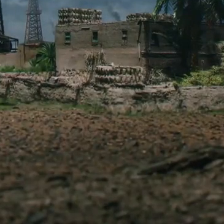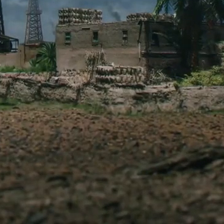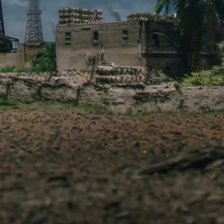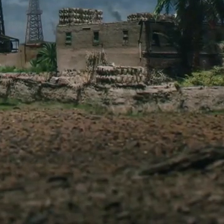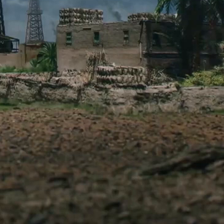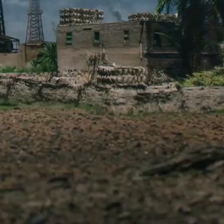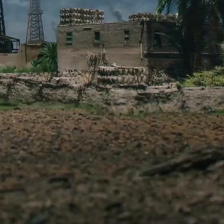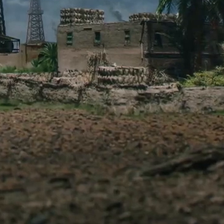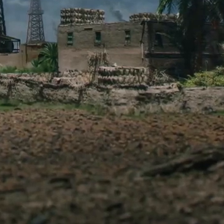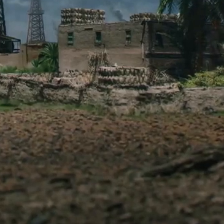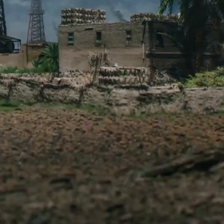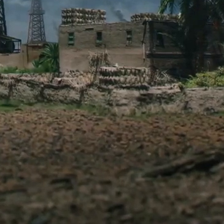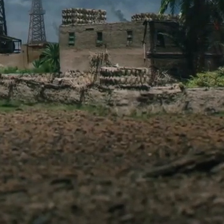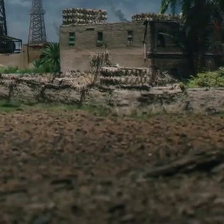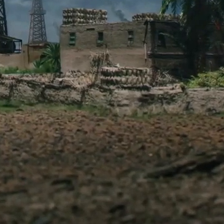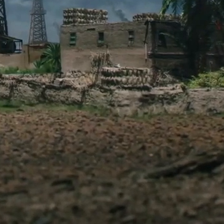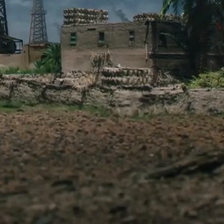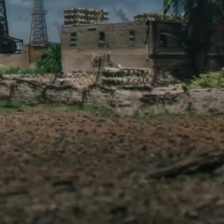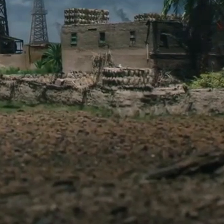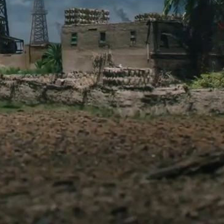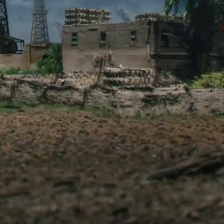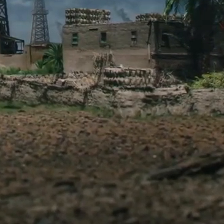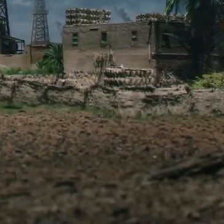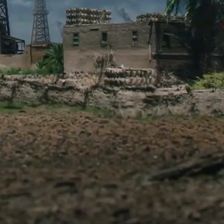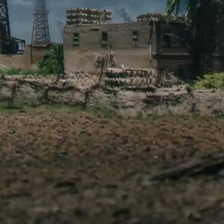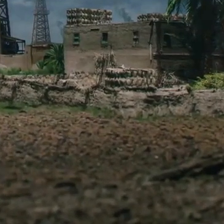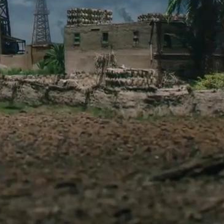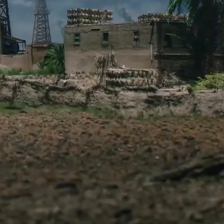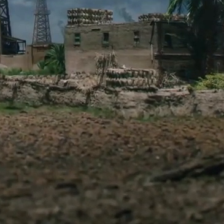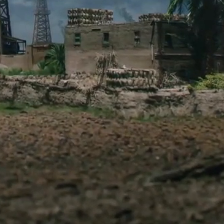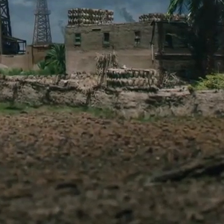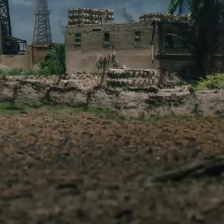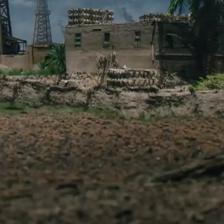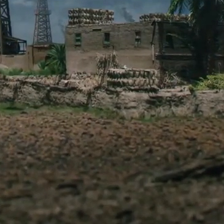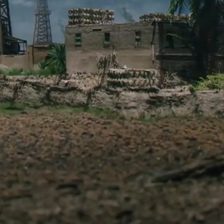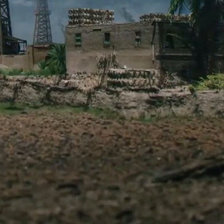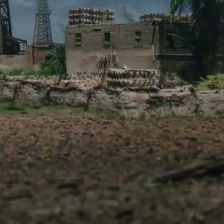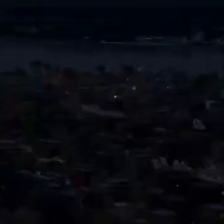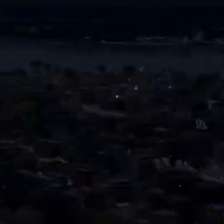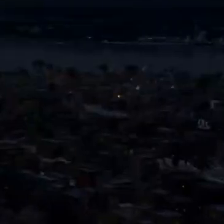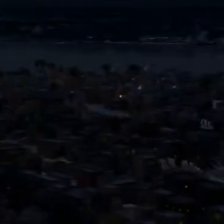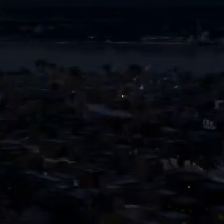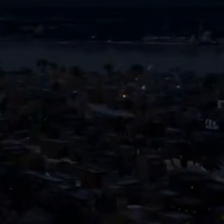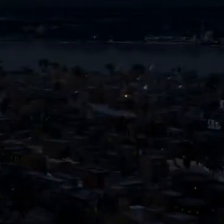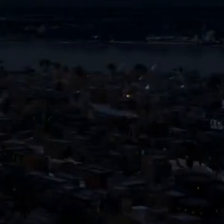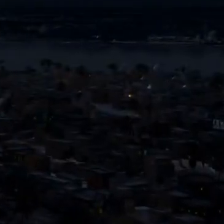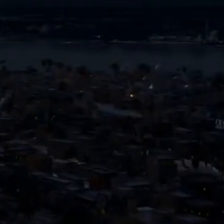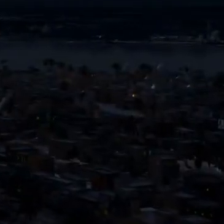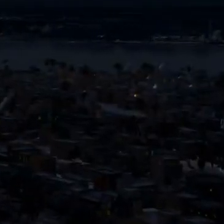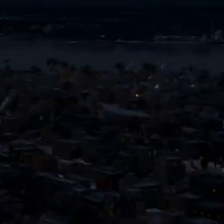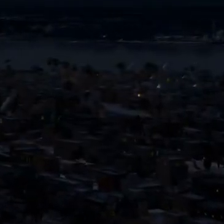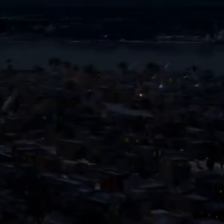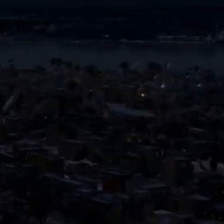Uzaktan siyah dumanların yükseldiği rafinerden uzaklaşan atlılar. Gece vakti dolunayın